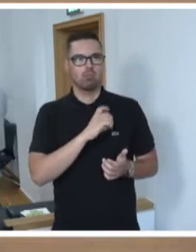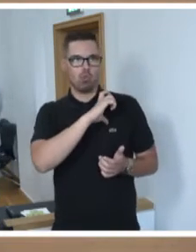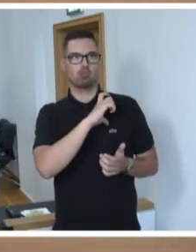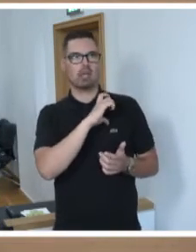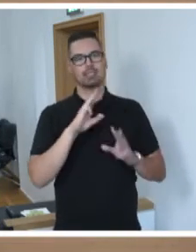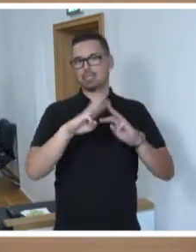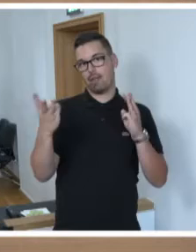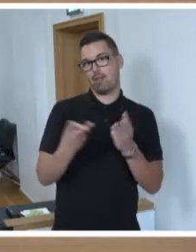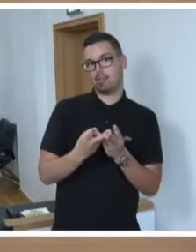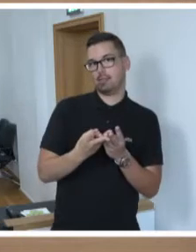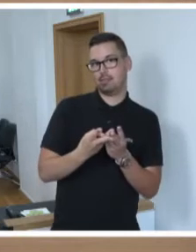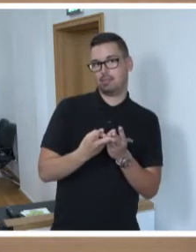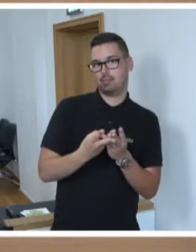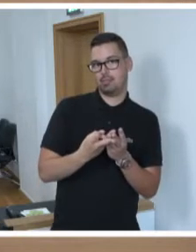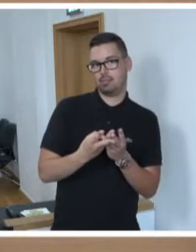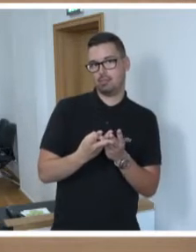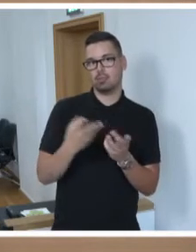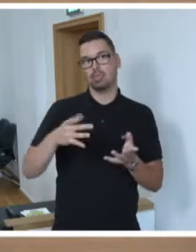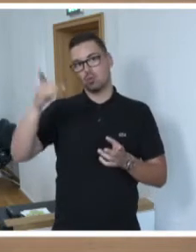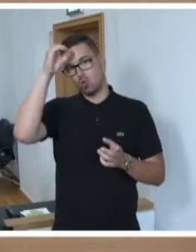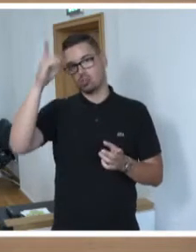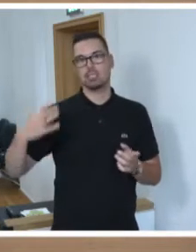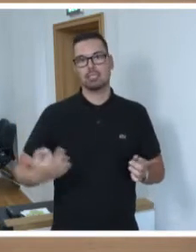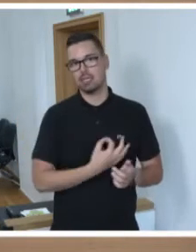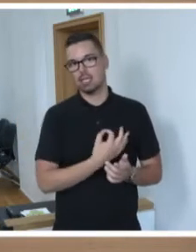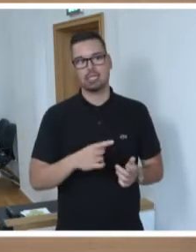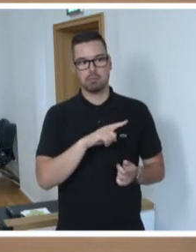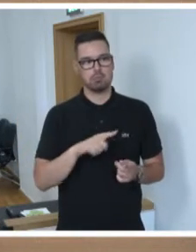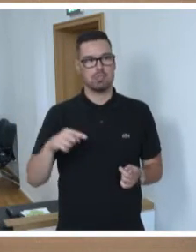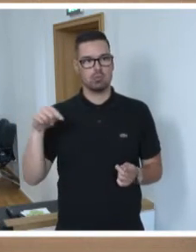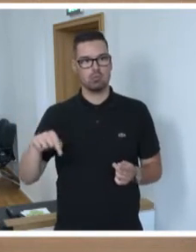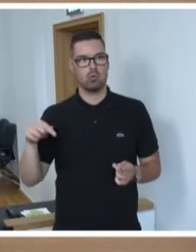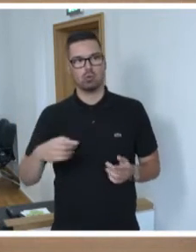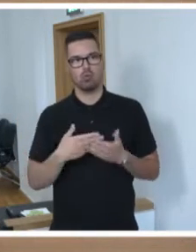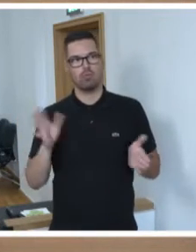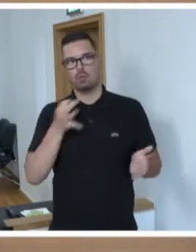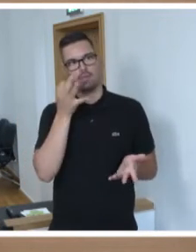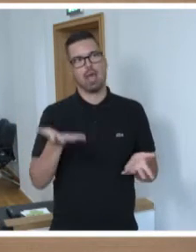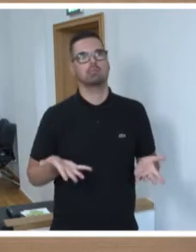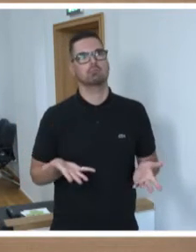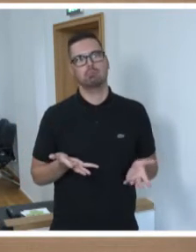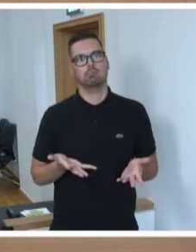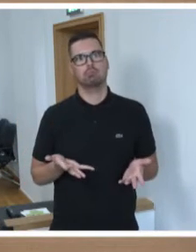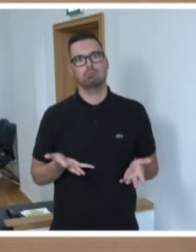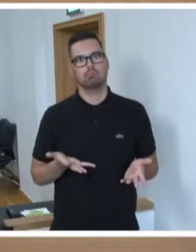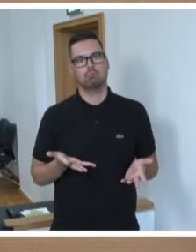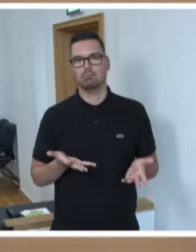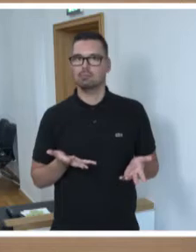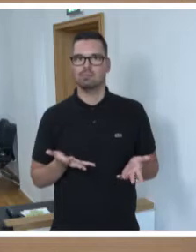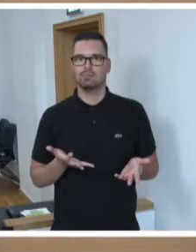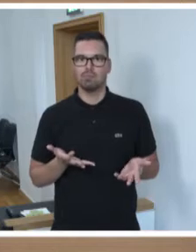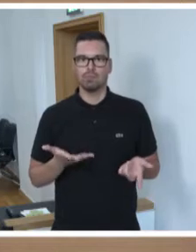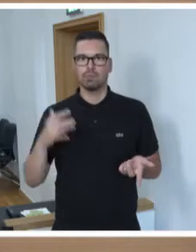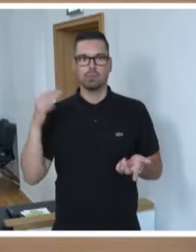Rolle Deutschland, welche Rolle das Saarland dabei spielen, das ist bis heute eine offene Frage. Deglobalisierung, eine